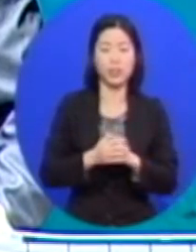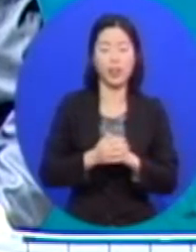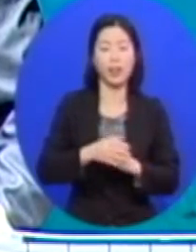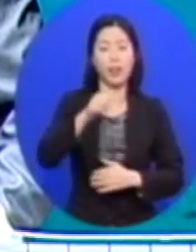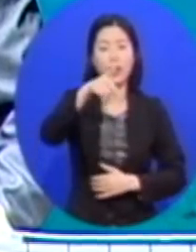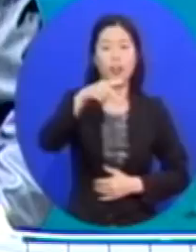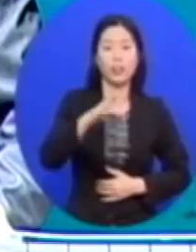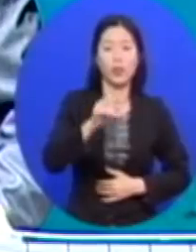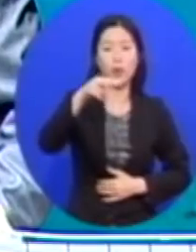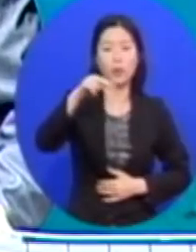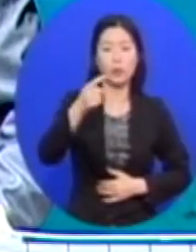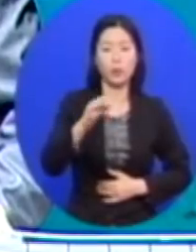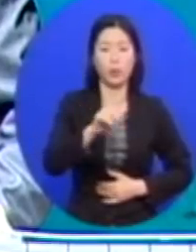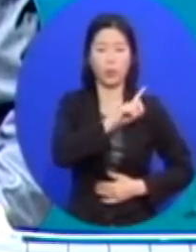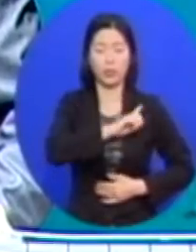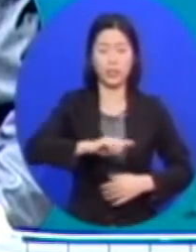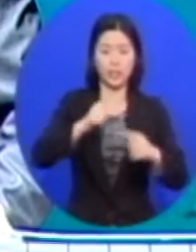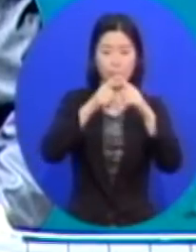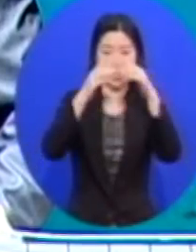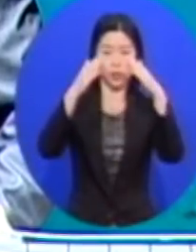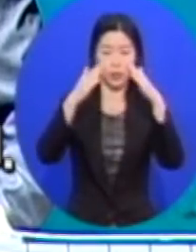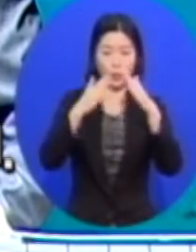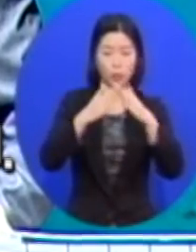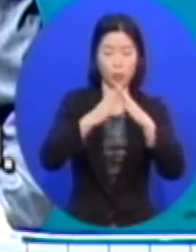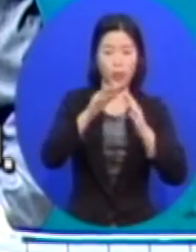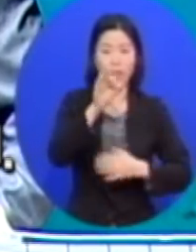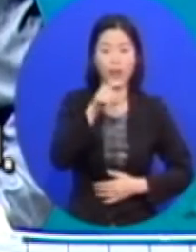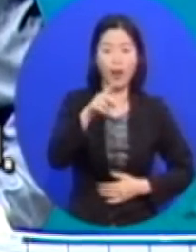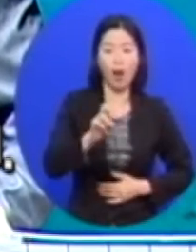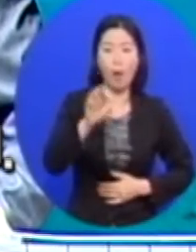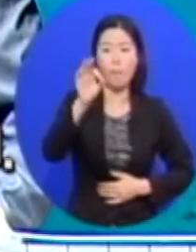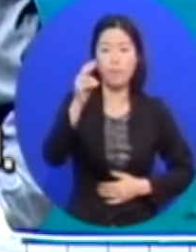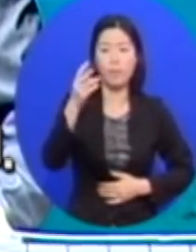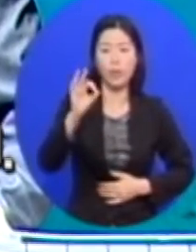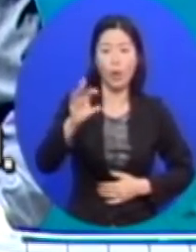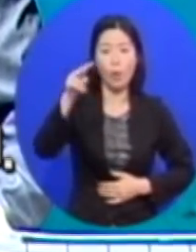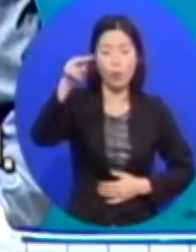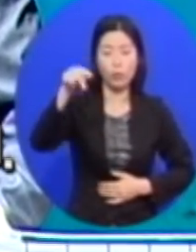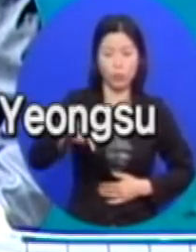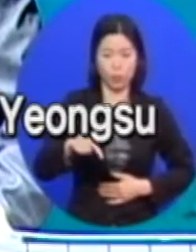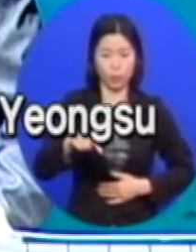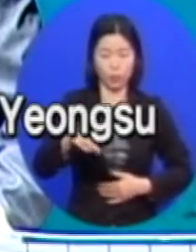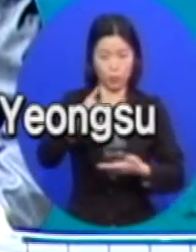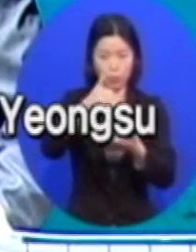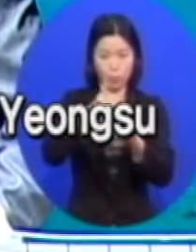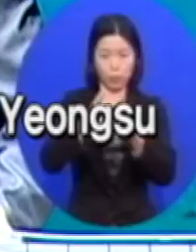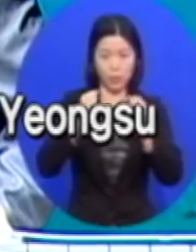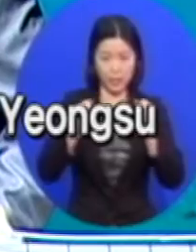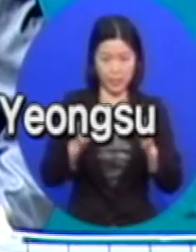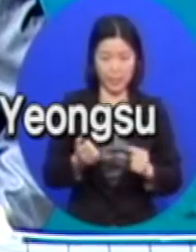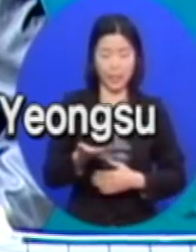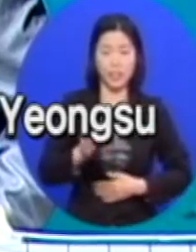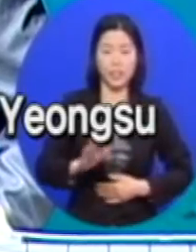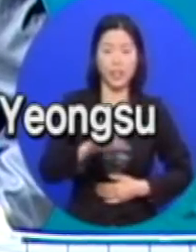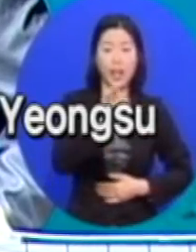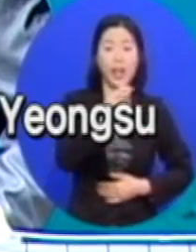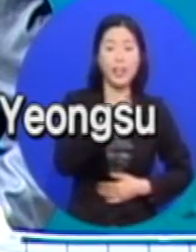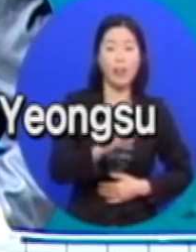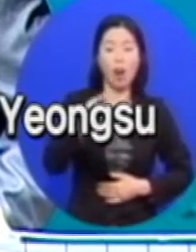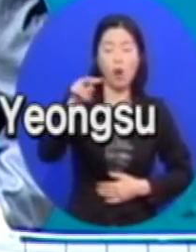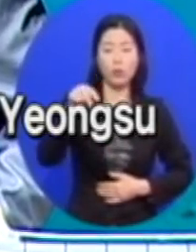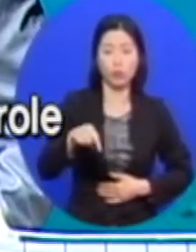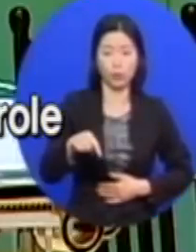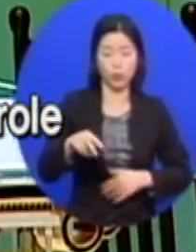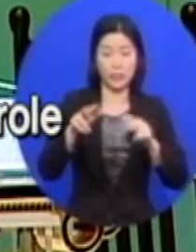정동제일교회 에 어 명수 라는 분이 계신데 이영수 라는 말은 지금으로